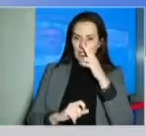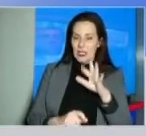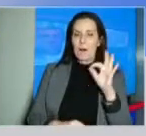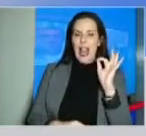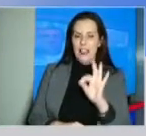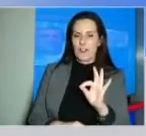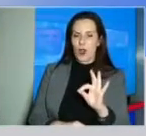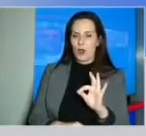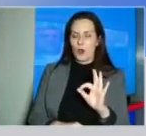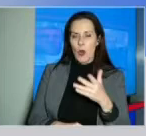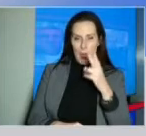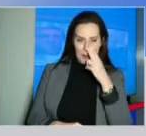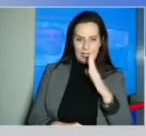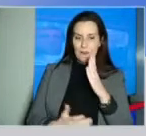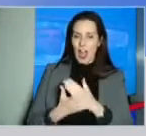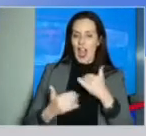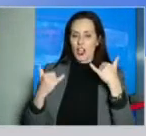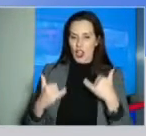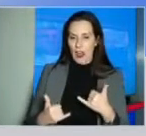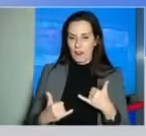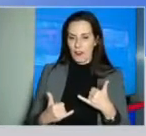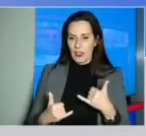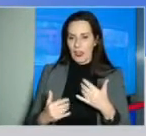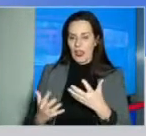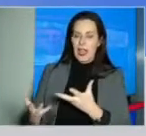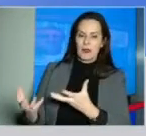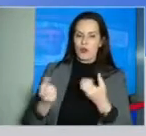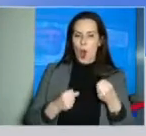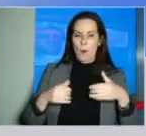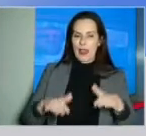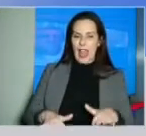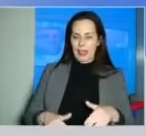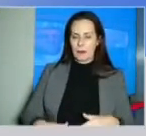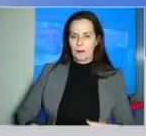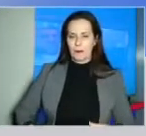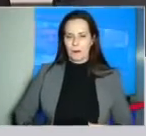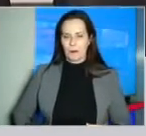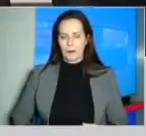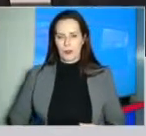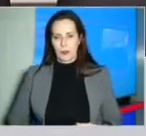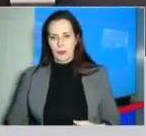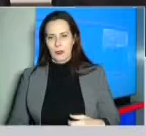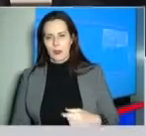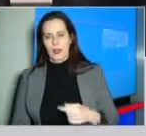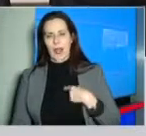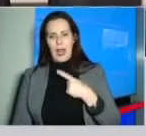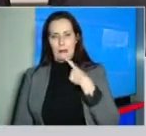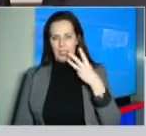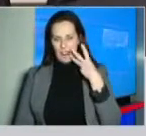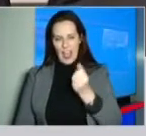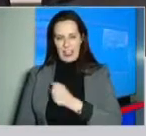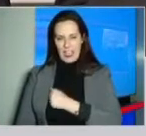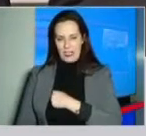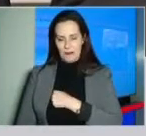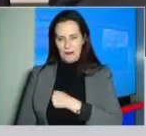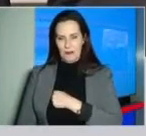לפגוע אולי, ואולי מנסים כבר מעכשיו למשוך קולות. אני אדבר איתך בשפה של הדתיים. אני אדבר איתך בשפה של